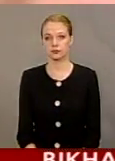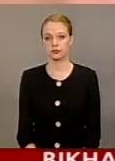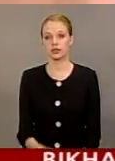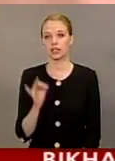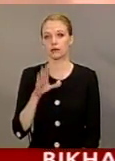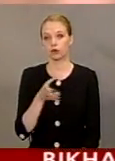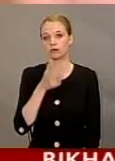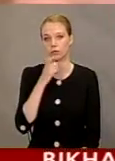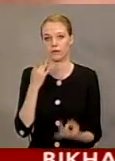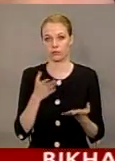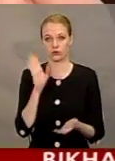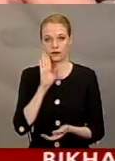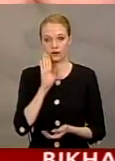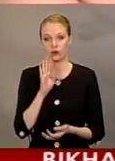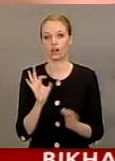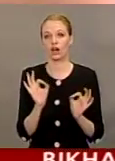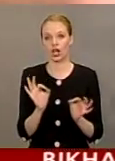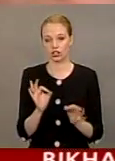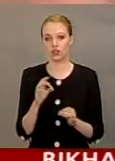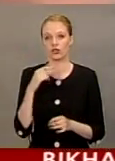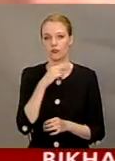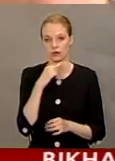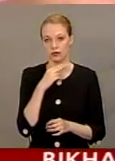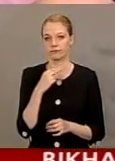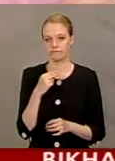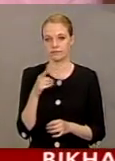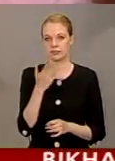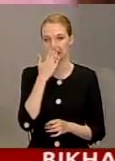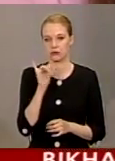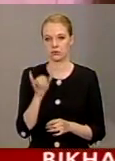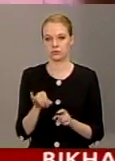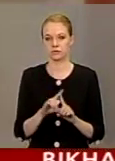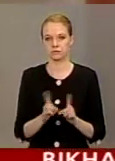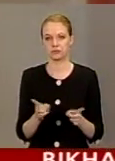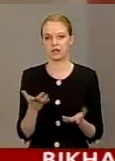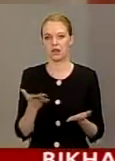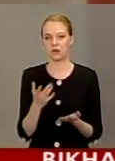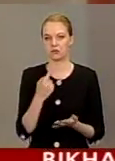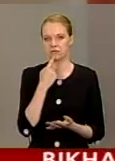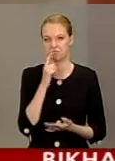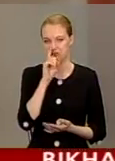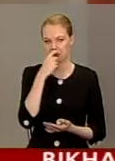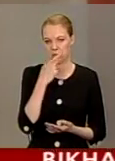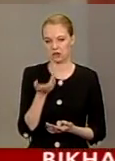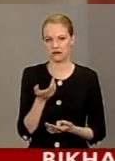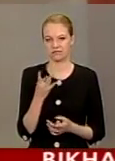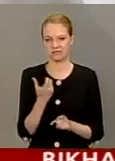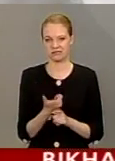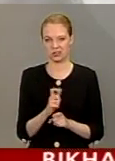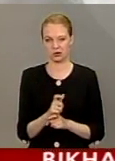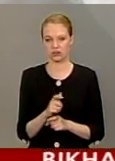Запиваємо просто водою. Звісно, препарати ще тут, запах у нього. Воно якесь горьке таке, не